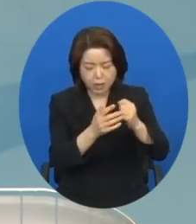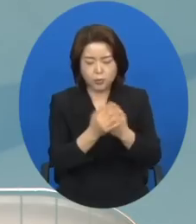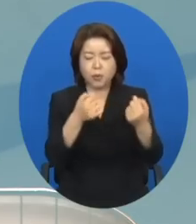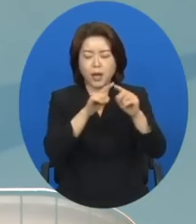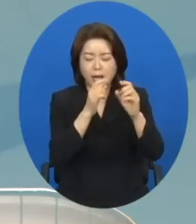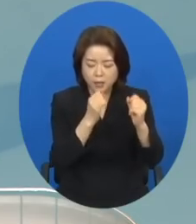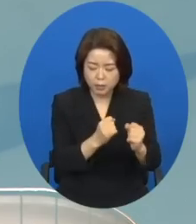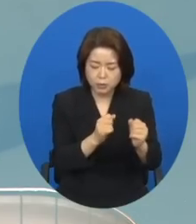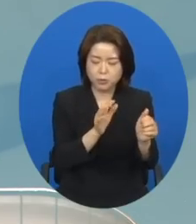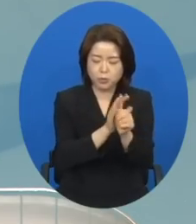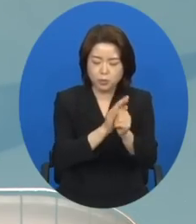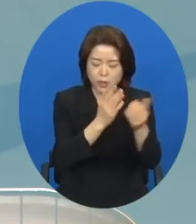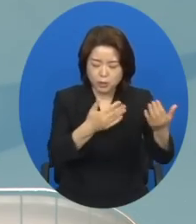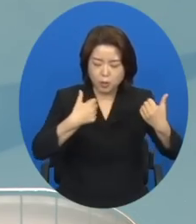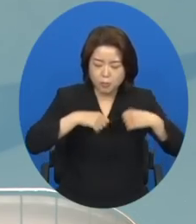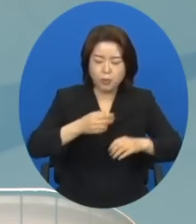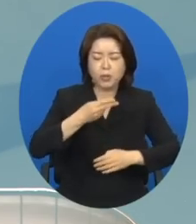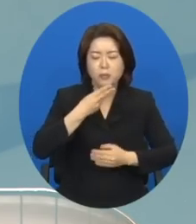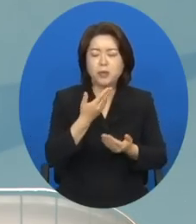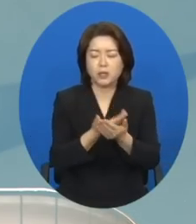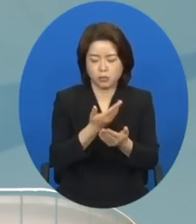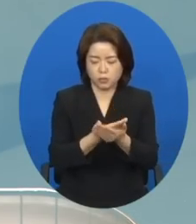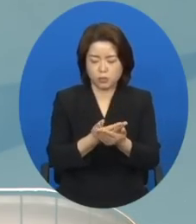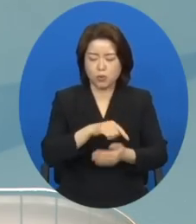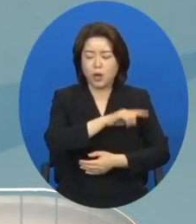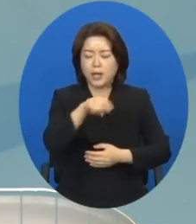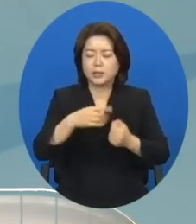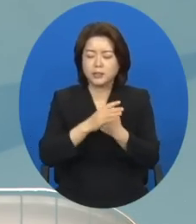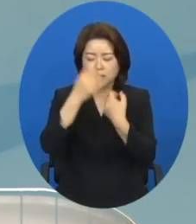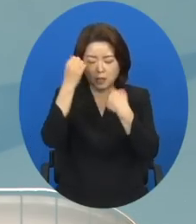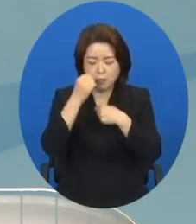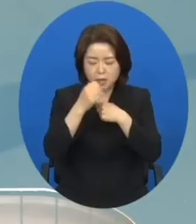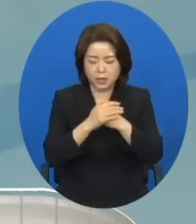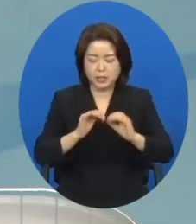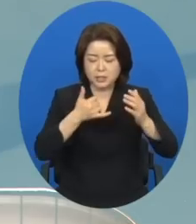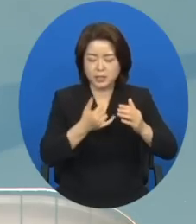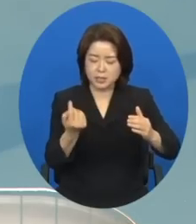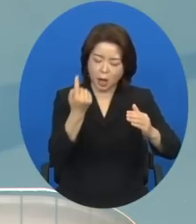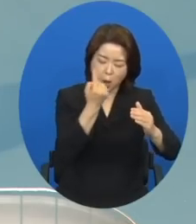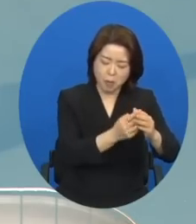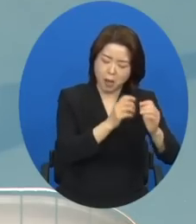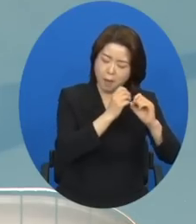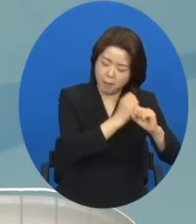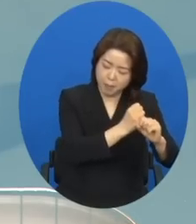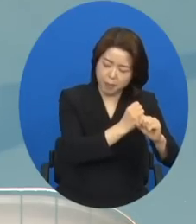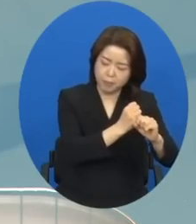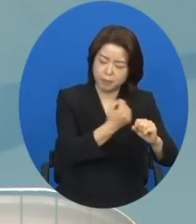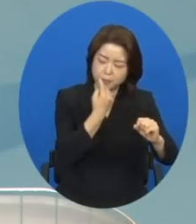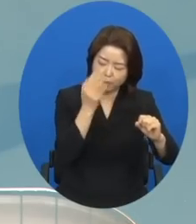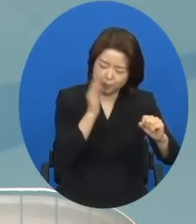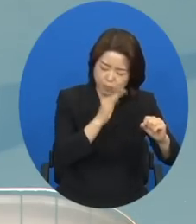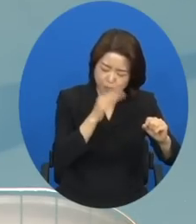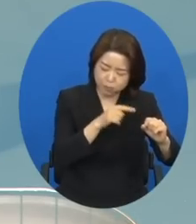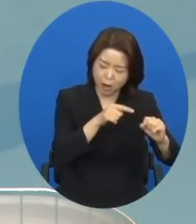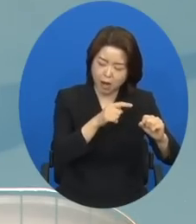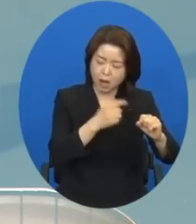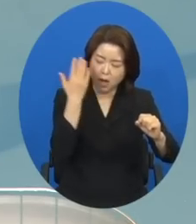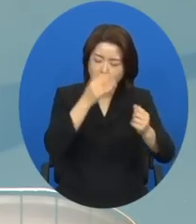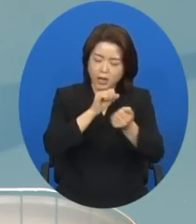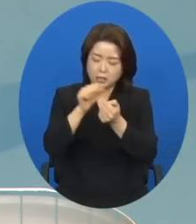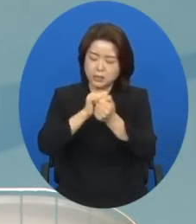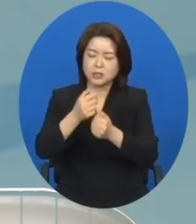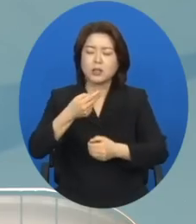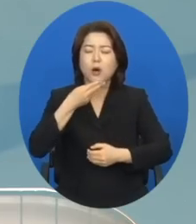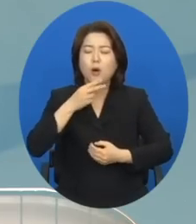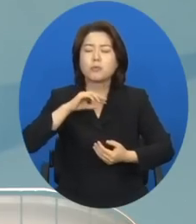해주시고 포기하지 않게 해주시고 그들의 발이 너무나 세상에 깊이 들어가서 너무나 냄새나서 씻을 수 없을 정도가